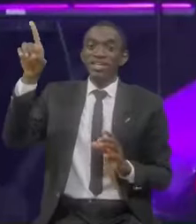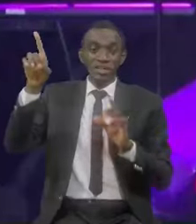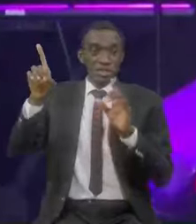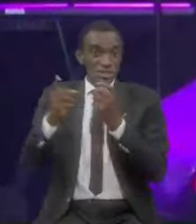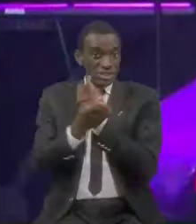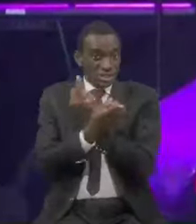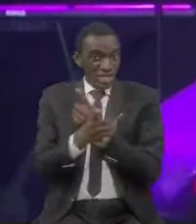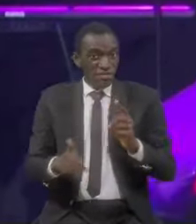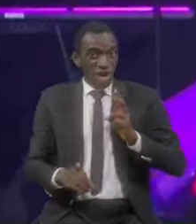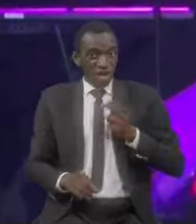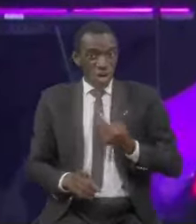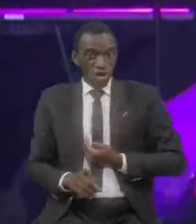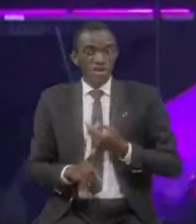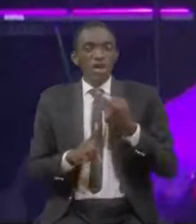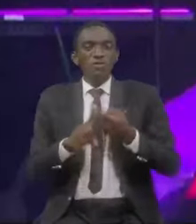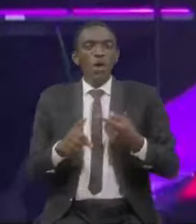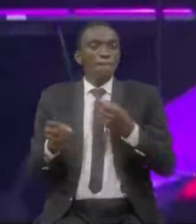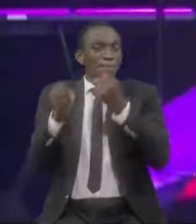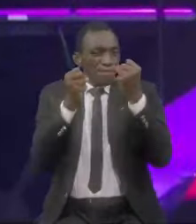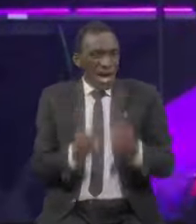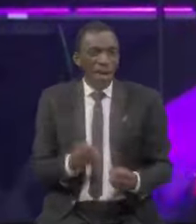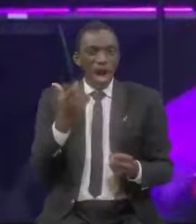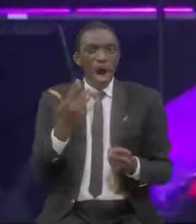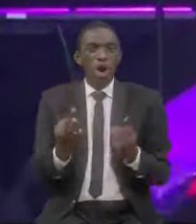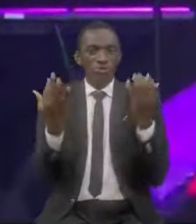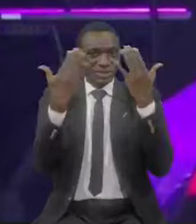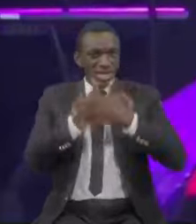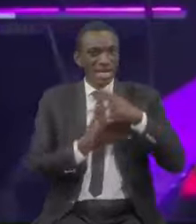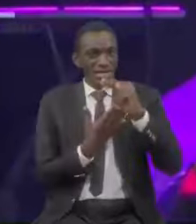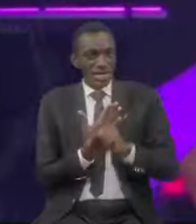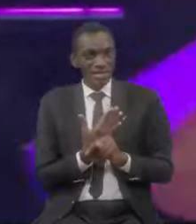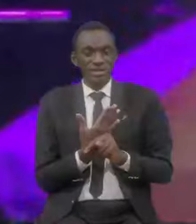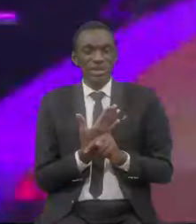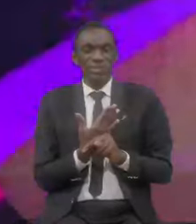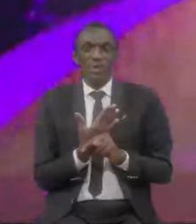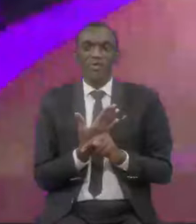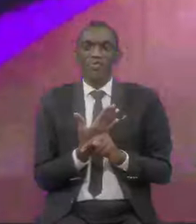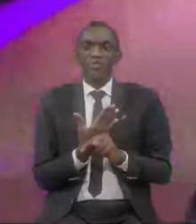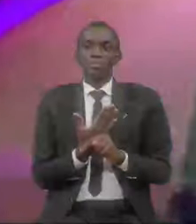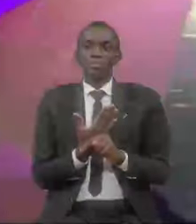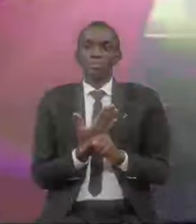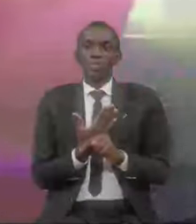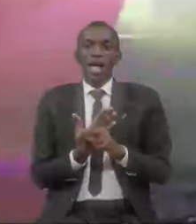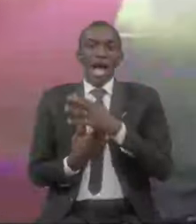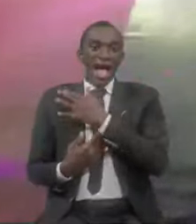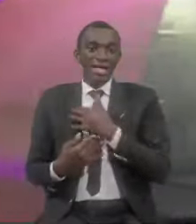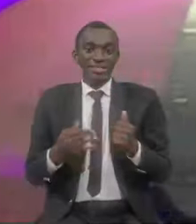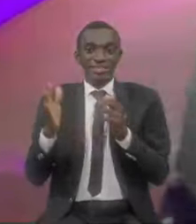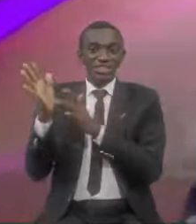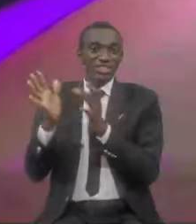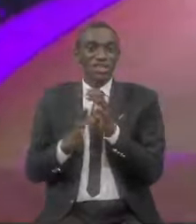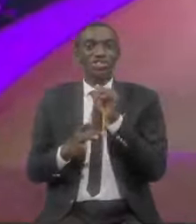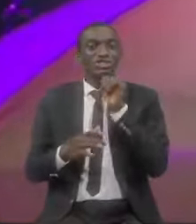c'est lui qui nous délivre de la puissance du pouvoir des ténèbres.